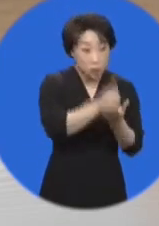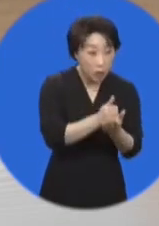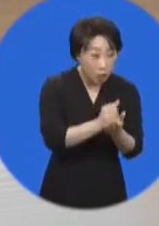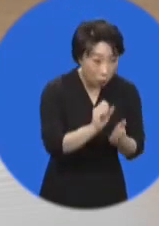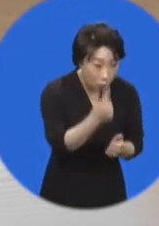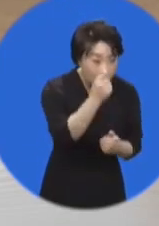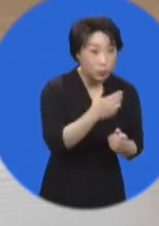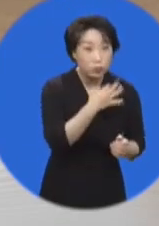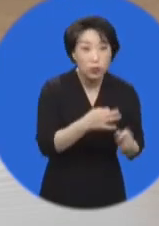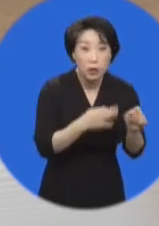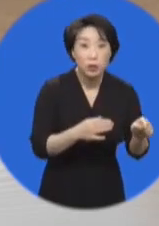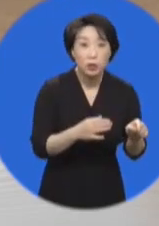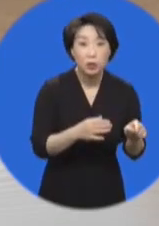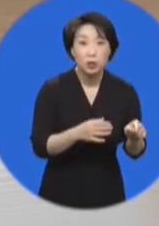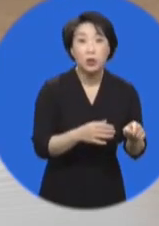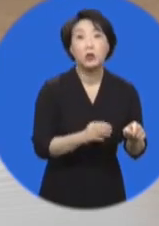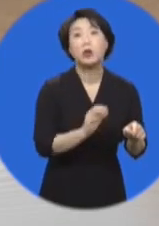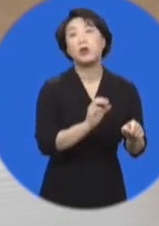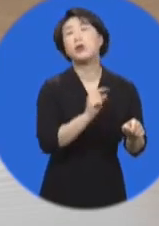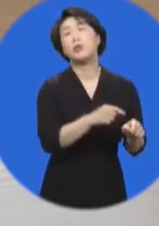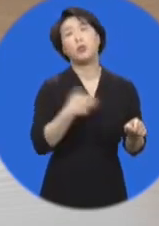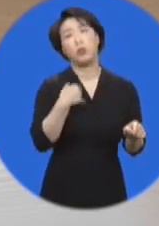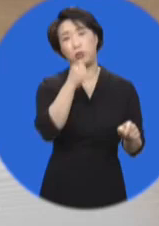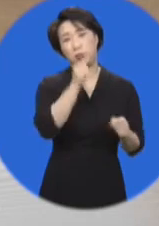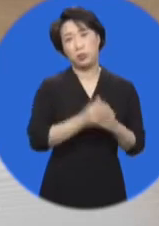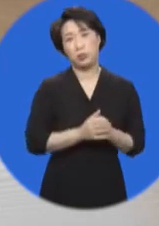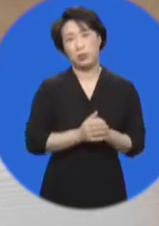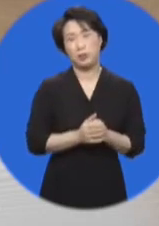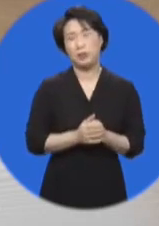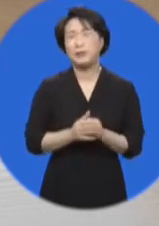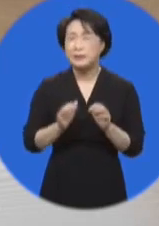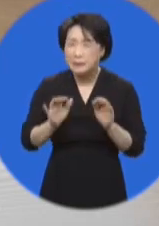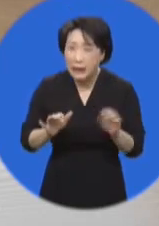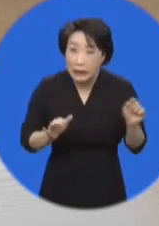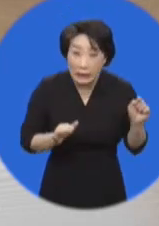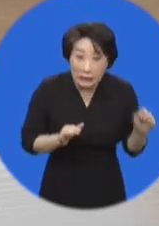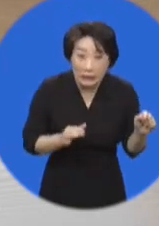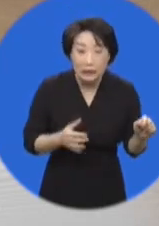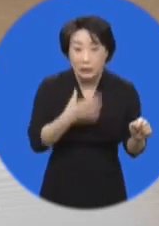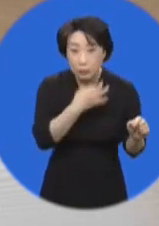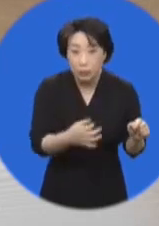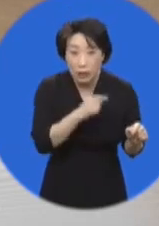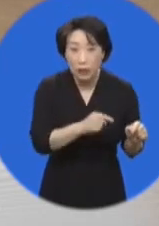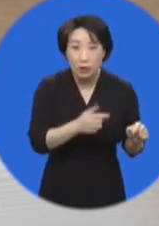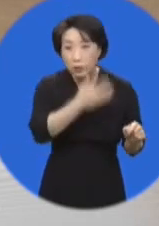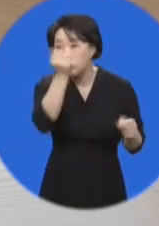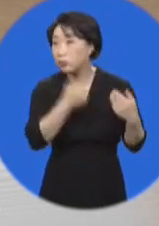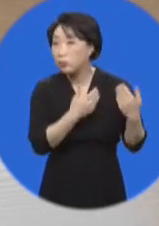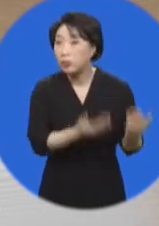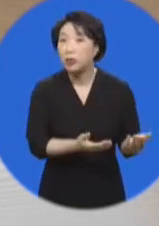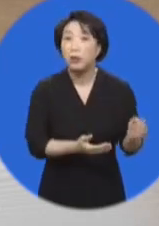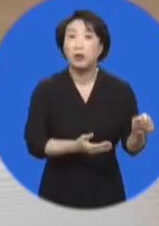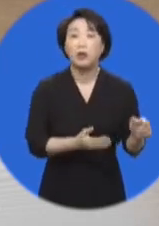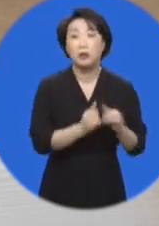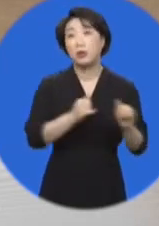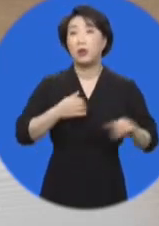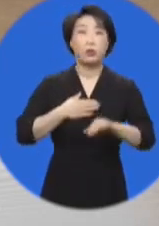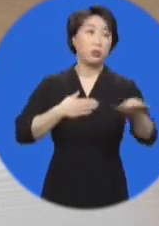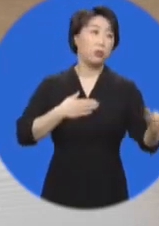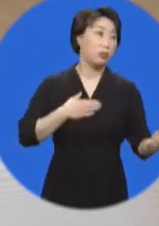죄소는 불행이라는 것을 몰라. 응? 그래서 이 불행을 방관하면